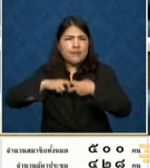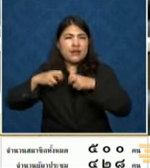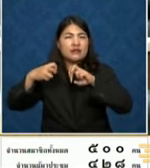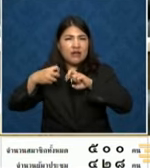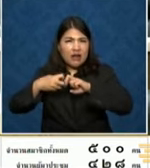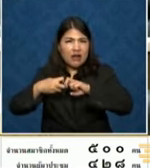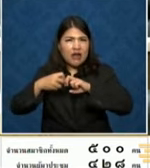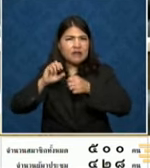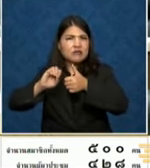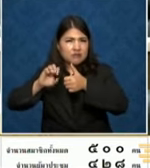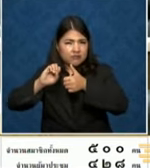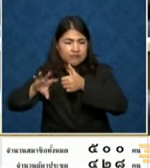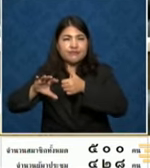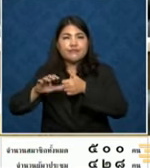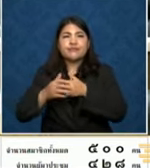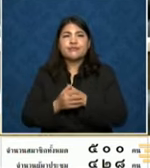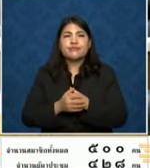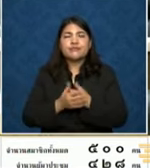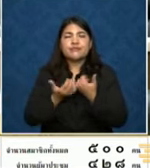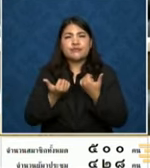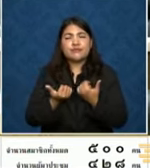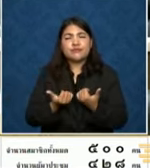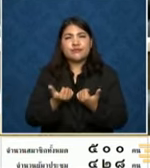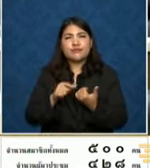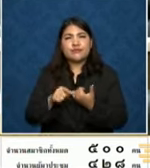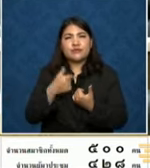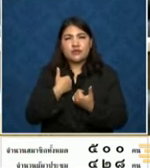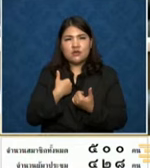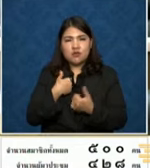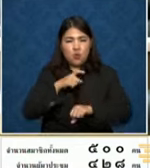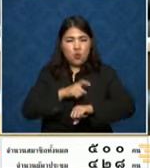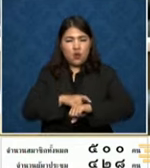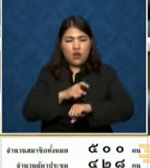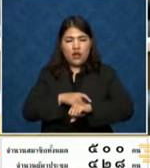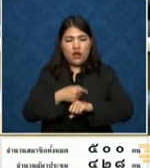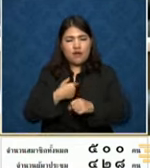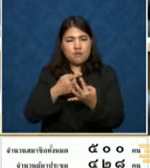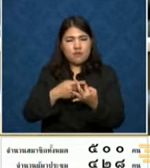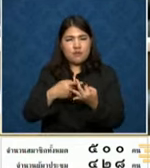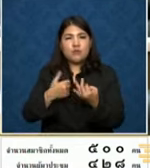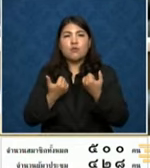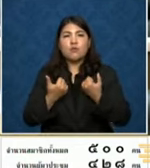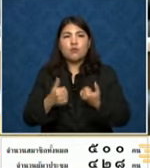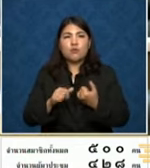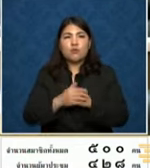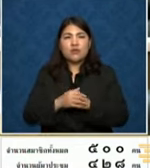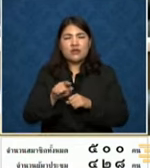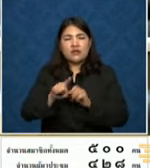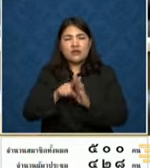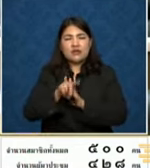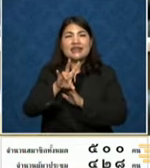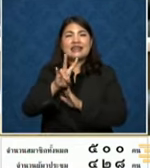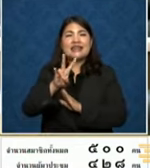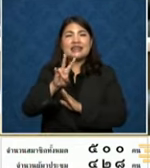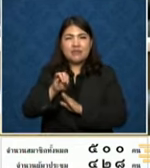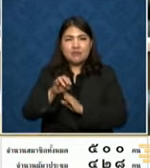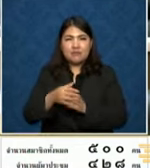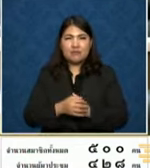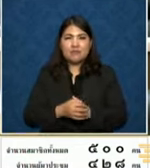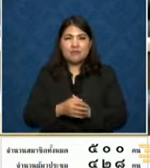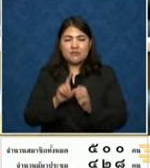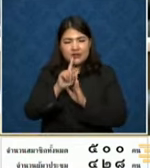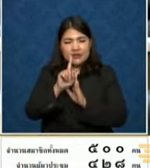มนตรีครับท่านประธานครับเพราะฉะนั้นเนี่ยจับเวลานะครับผมได้รับพรรคไทยสร้างไทย70นาทีดูเวลาเ